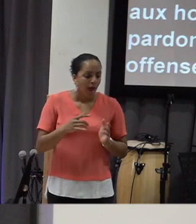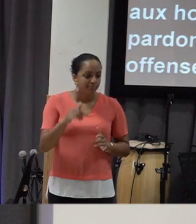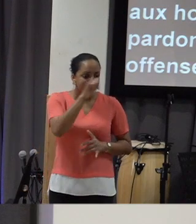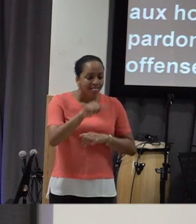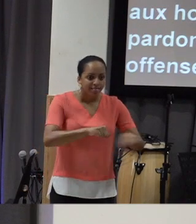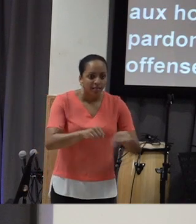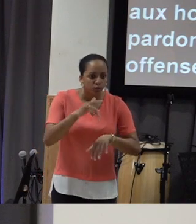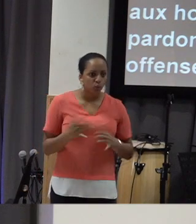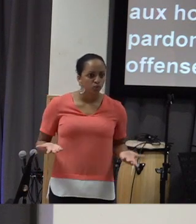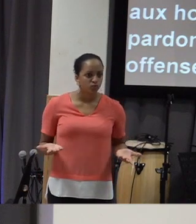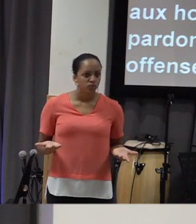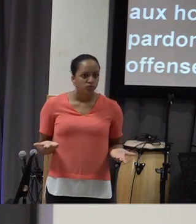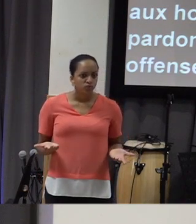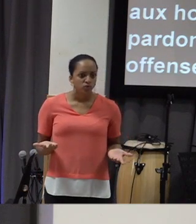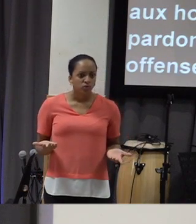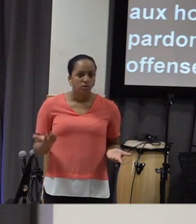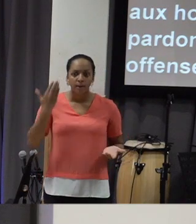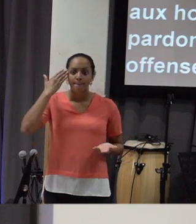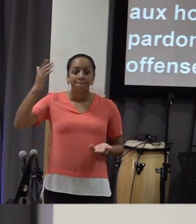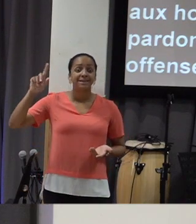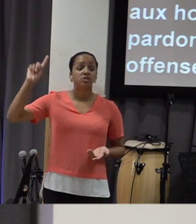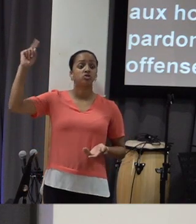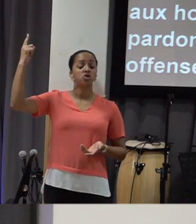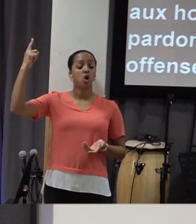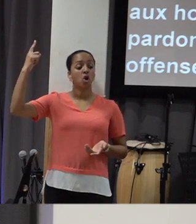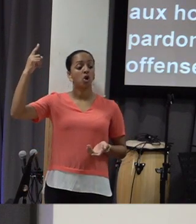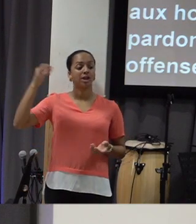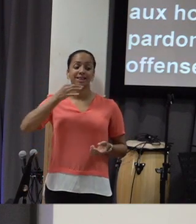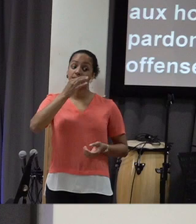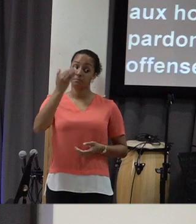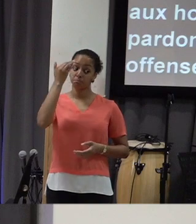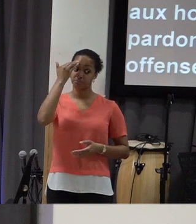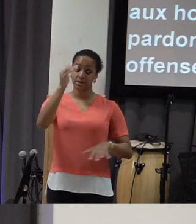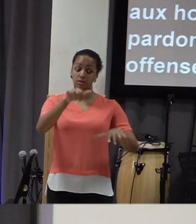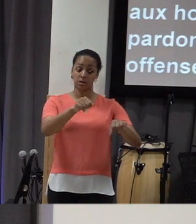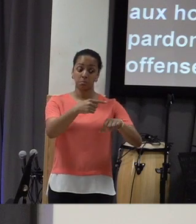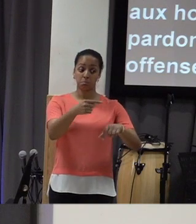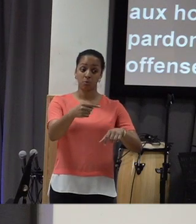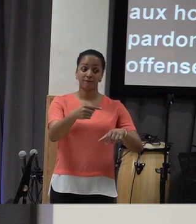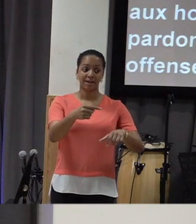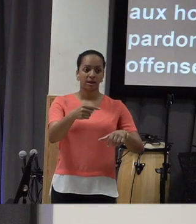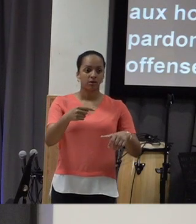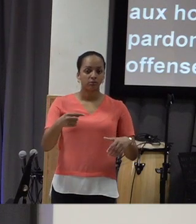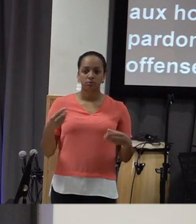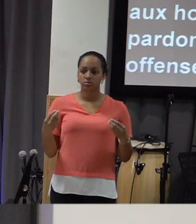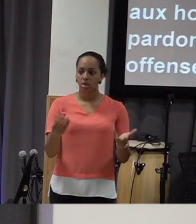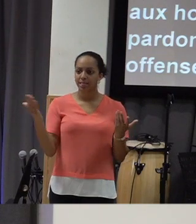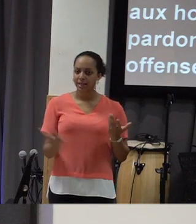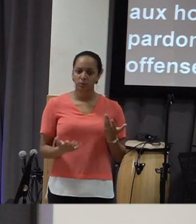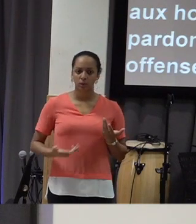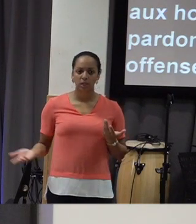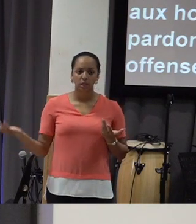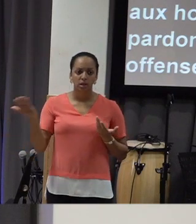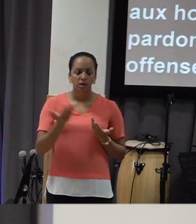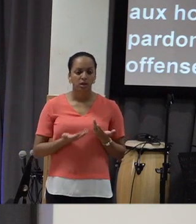dois le faire parce que si Dieu, mon frère, ma sœur, ne t'avait pas laissé le droit à l'erreur, ça ferait bien longtemps que tu serais détruit.